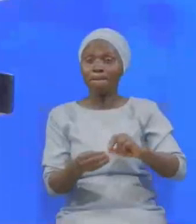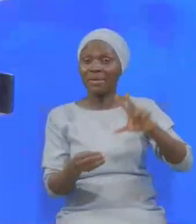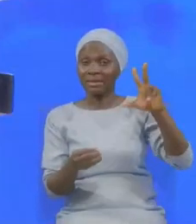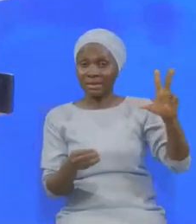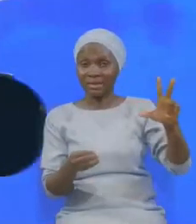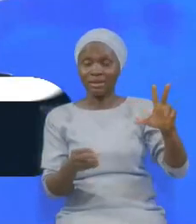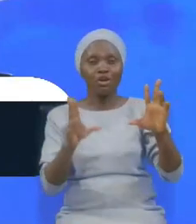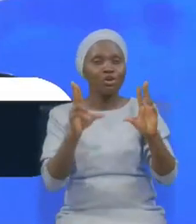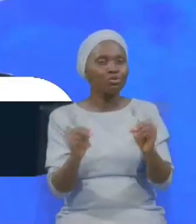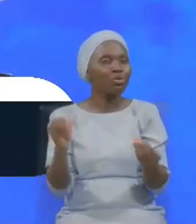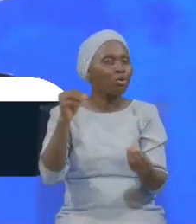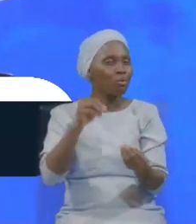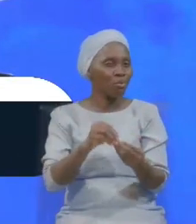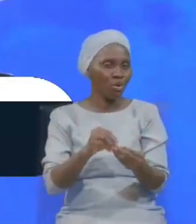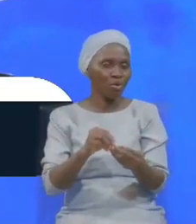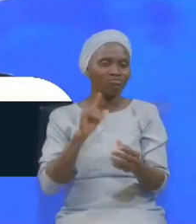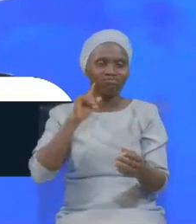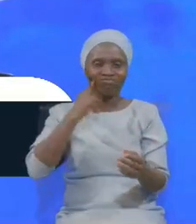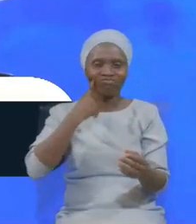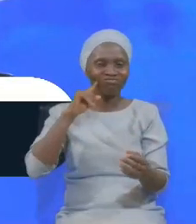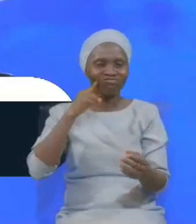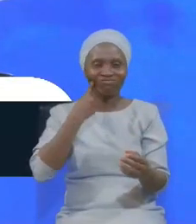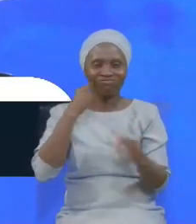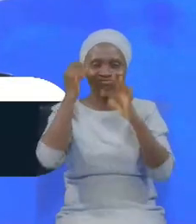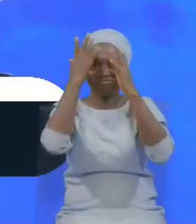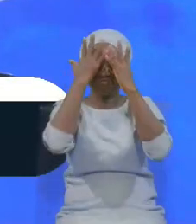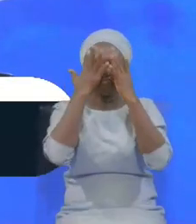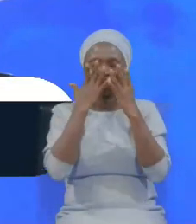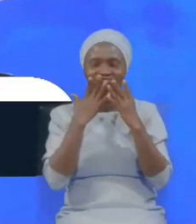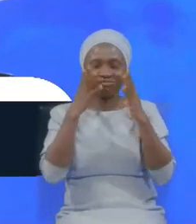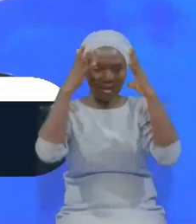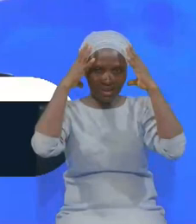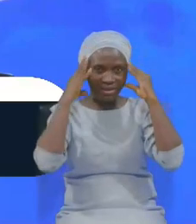jamais d'amertume. Des expériences amères, pleurer,